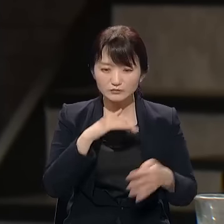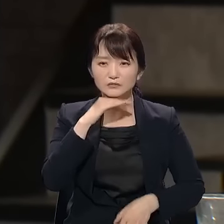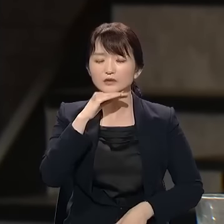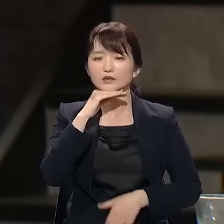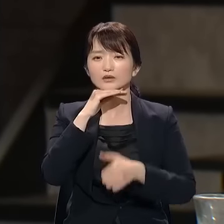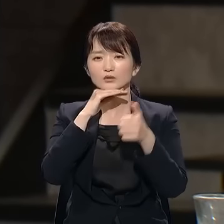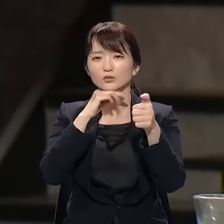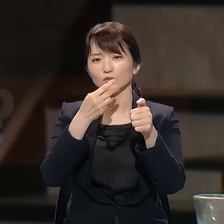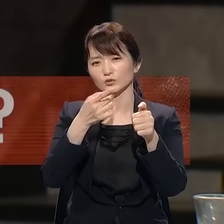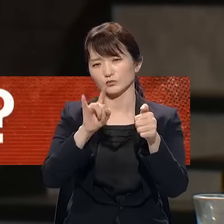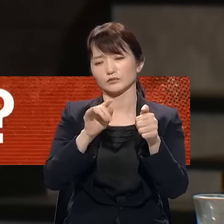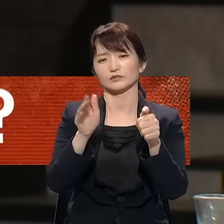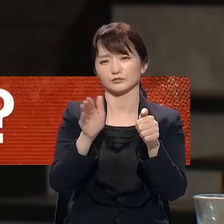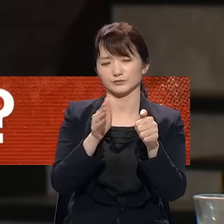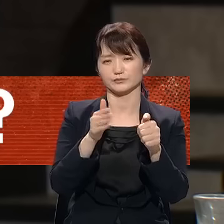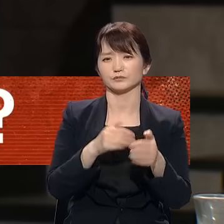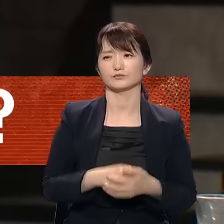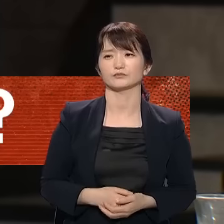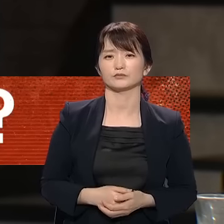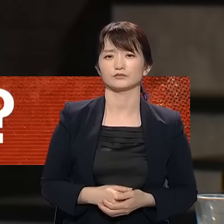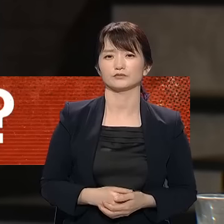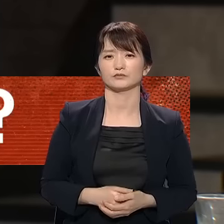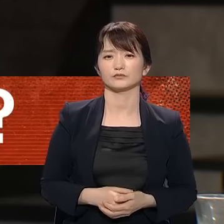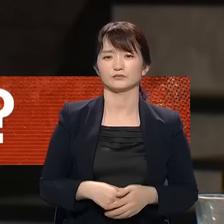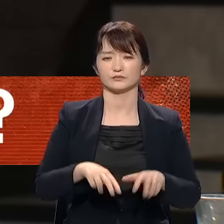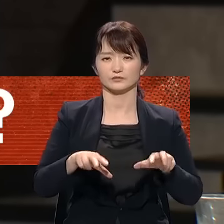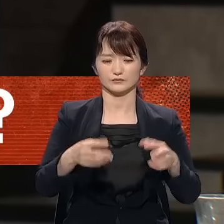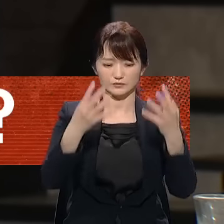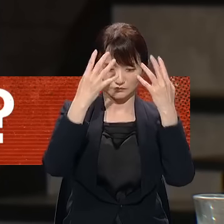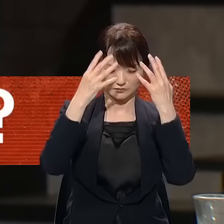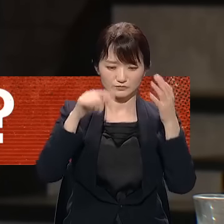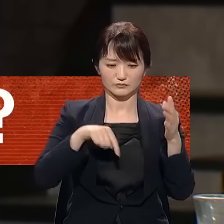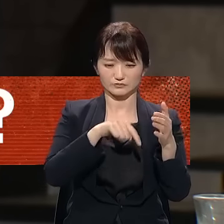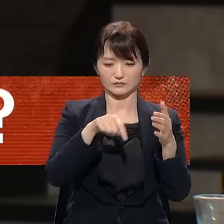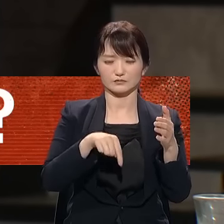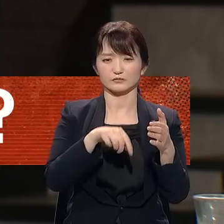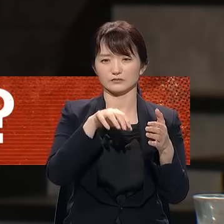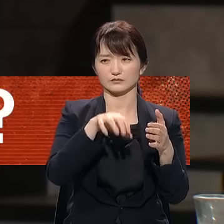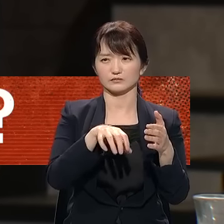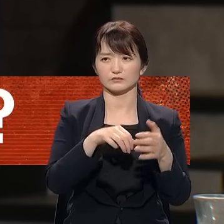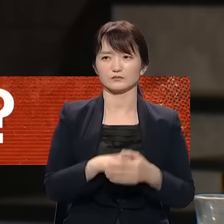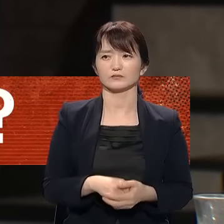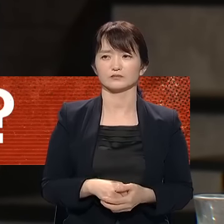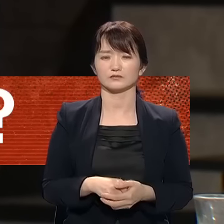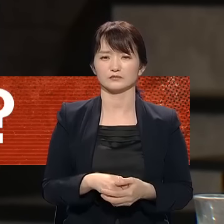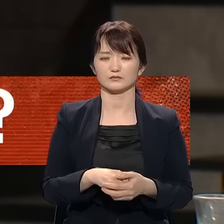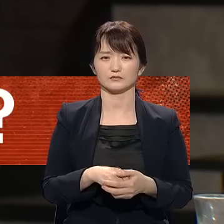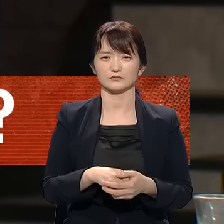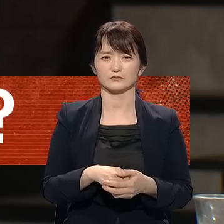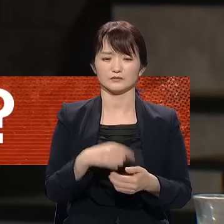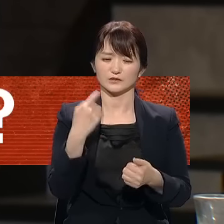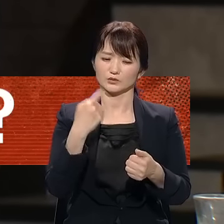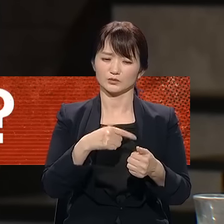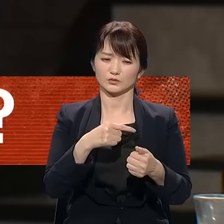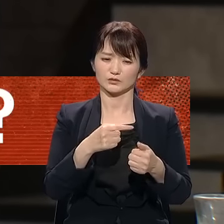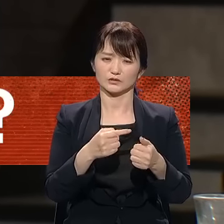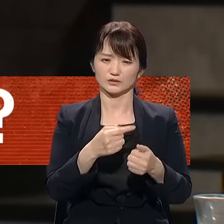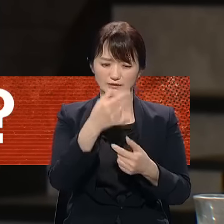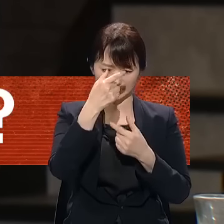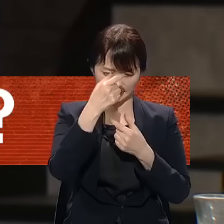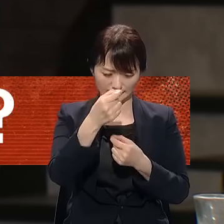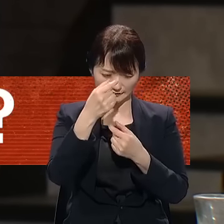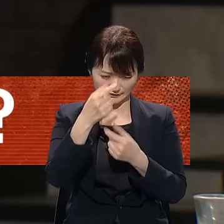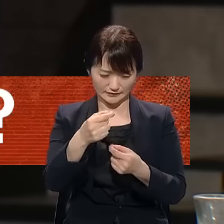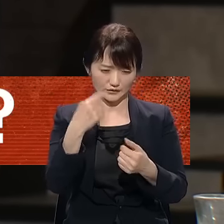되어 있을 텐데 지금 이제 교도 교화가 어 사실 뭐 어 맞춤형으로 이루어지는 것은 아니거든요 그러기